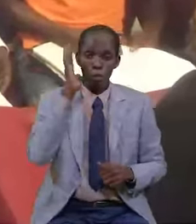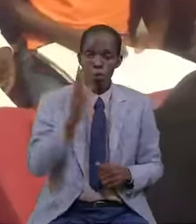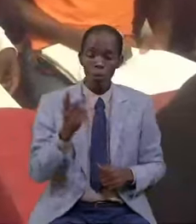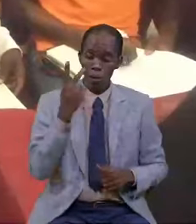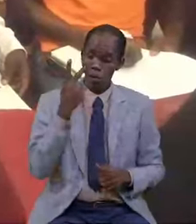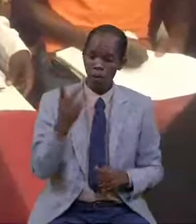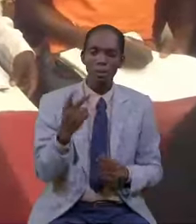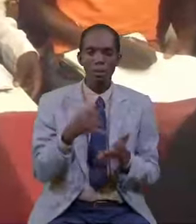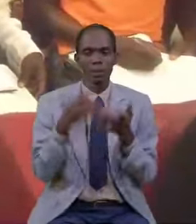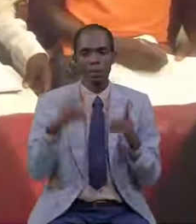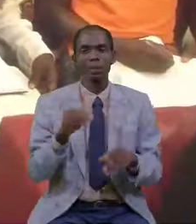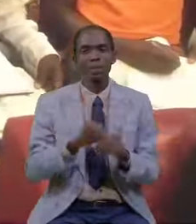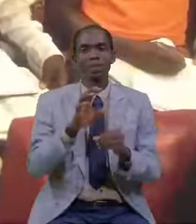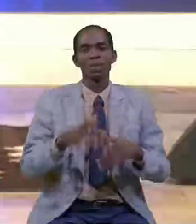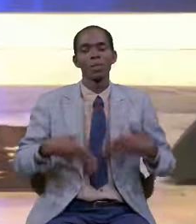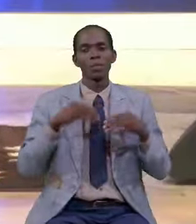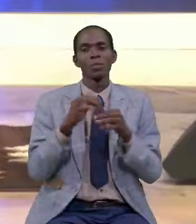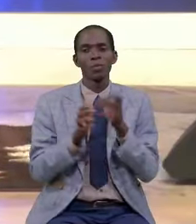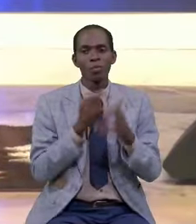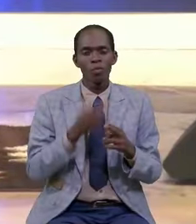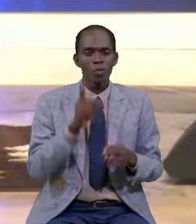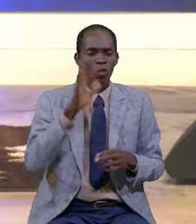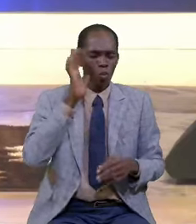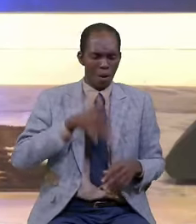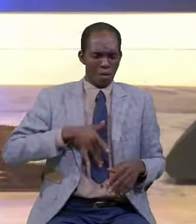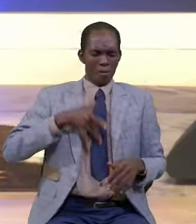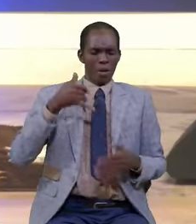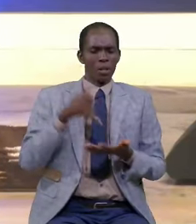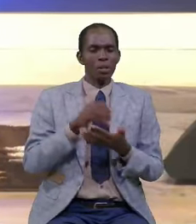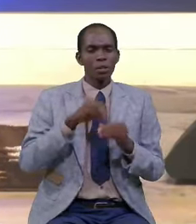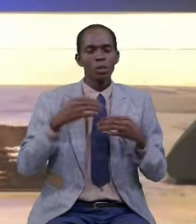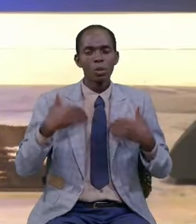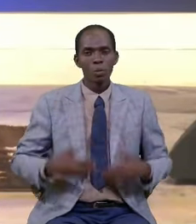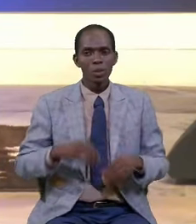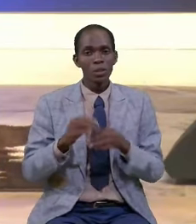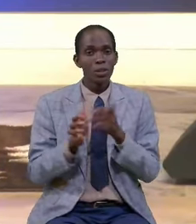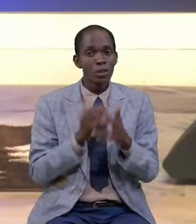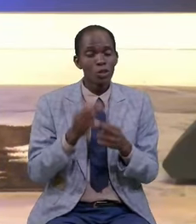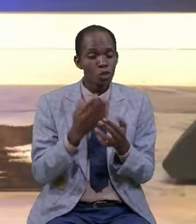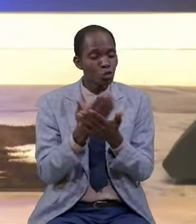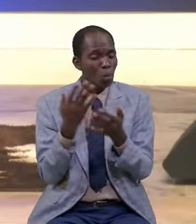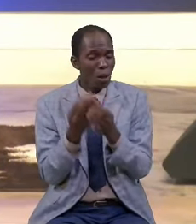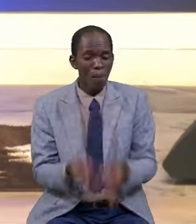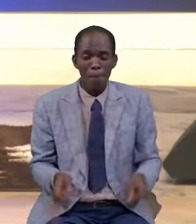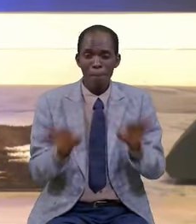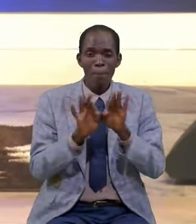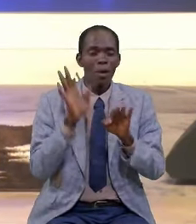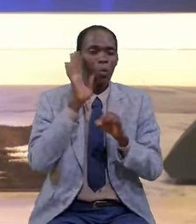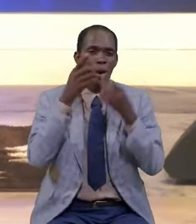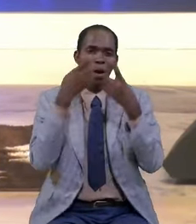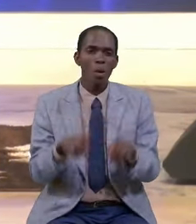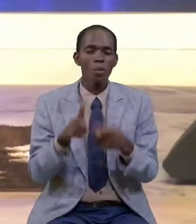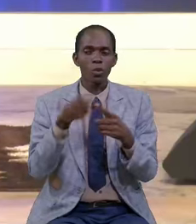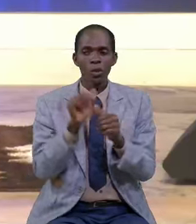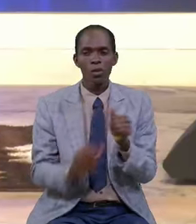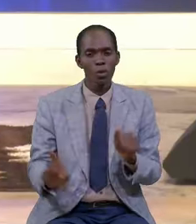vos propres yeux. Vous le verrez dans votre vie. Vous le sentirez dans votre corps. Quelque chose de tangible va se